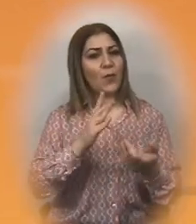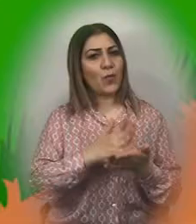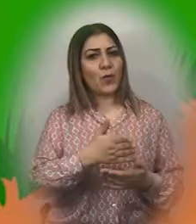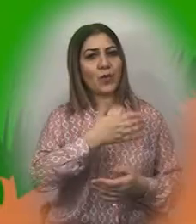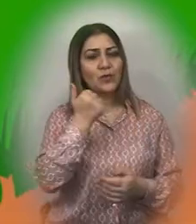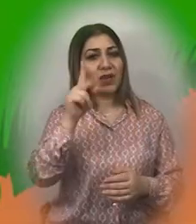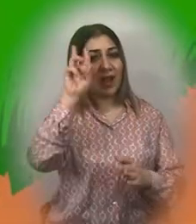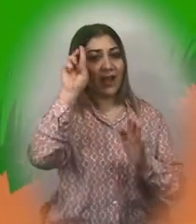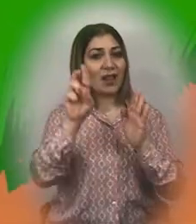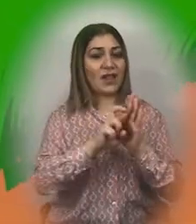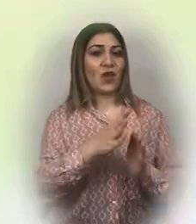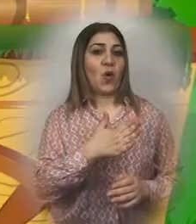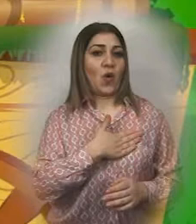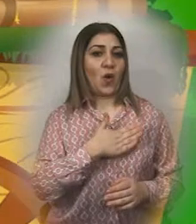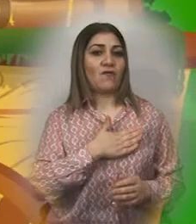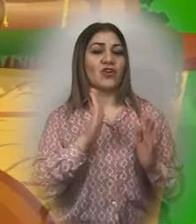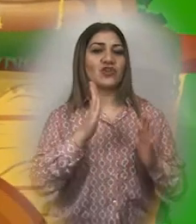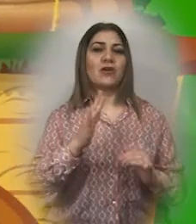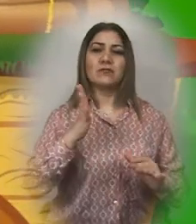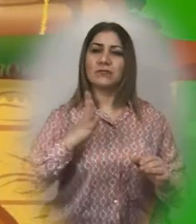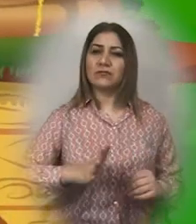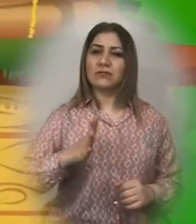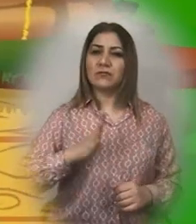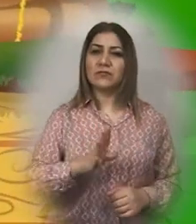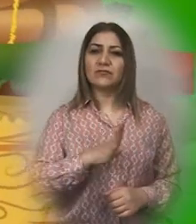թանահատ։ Ծարաված կլինեք, եկեք թան հյուրասիրեմ։